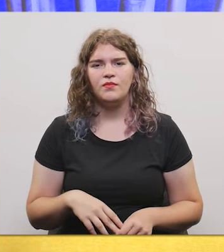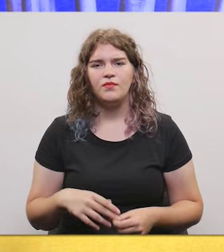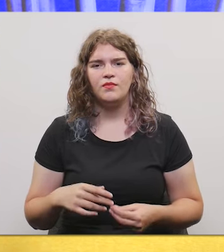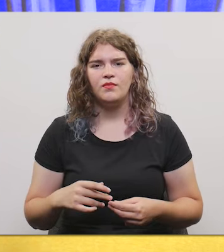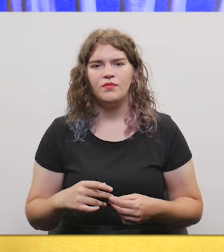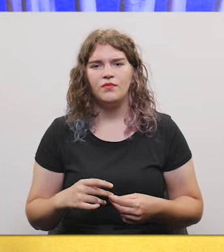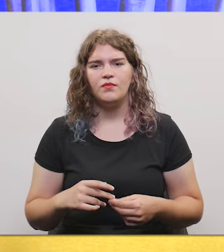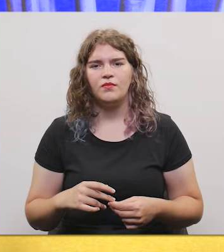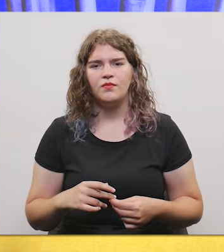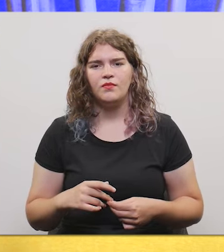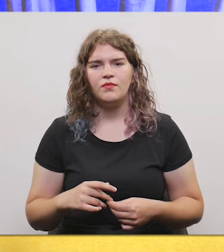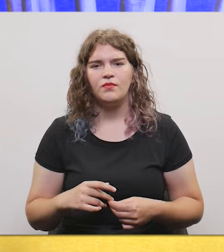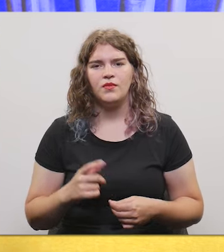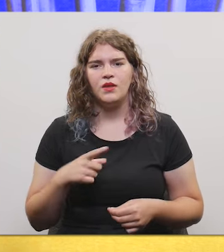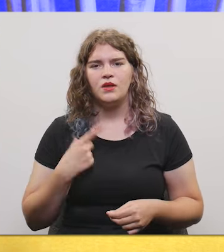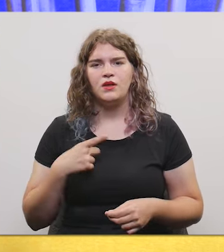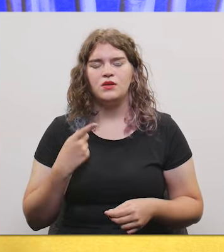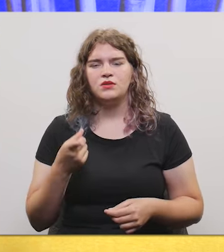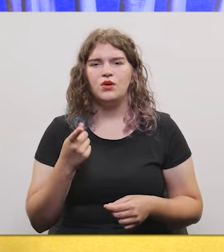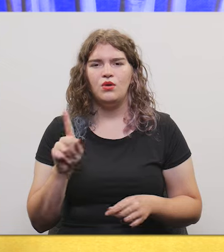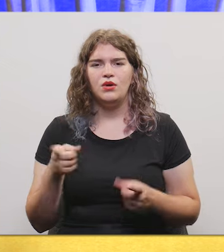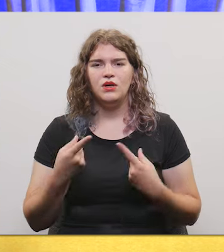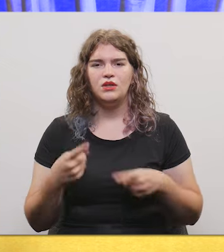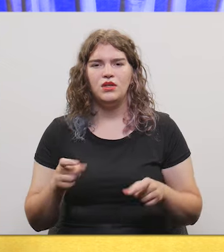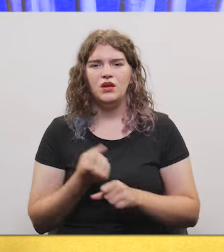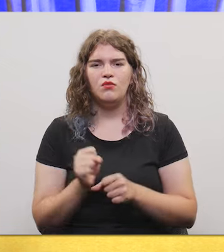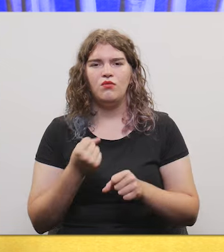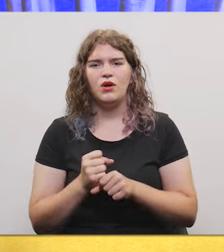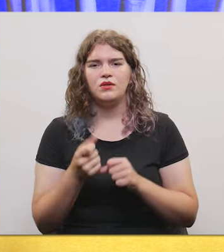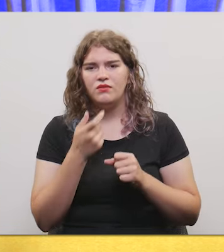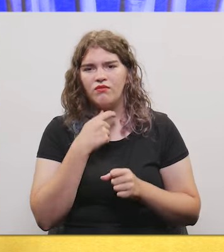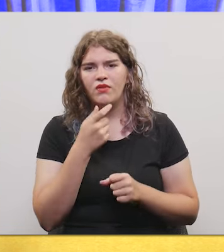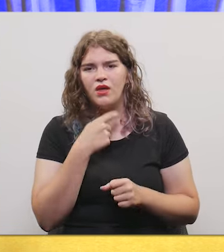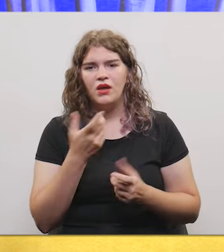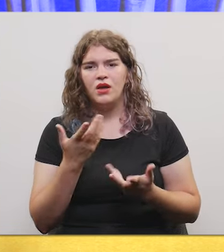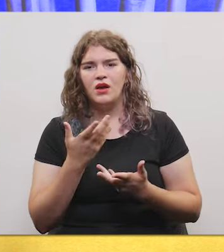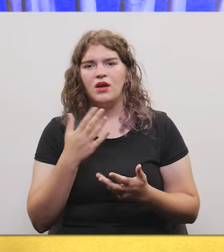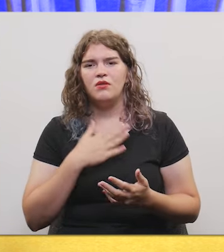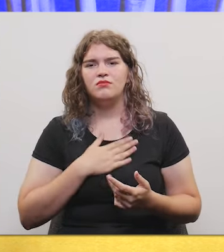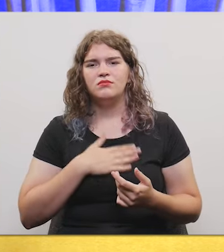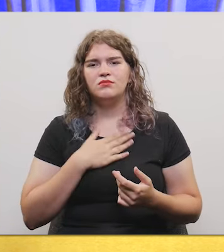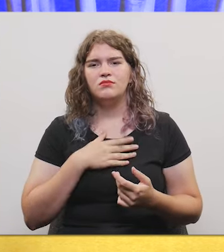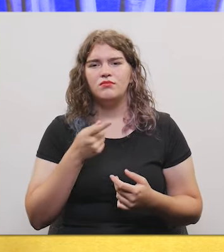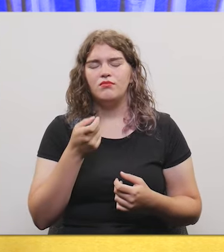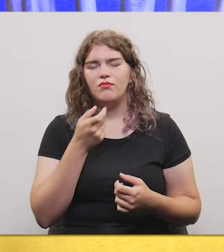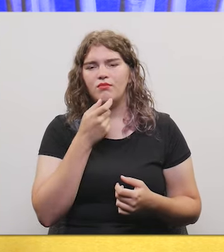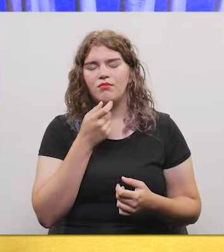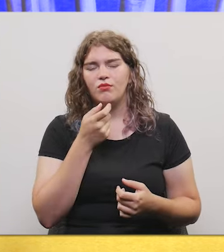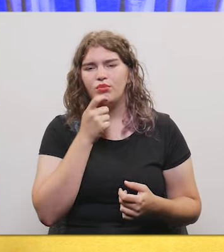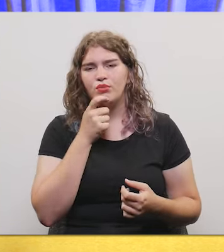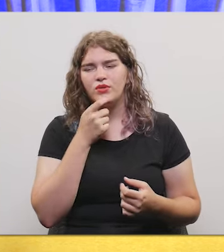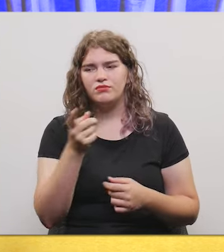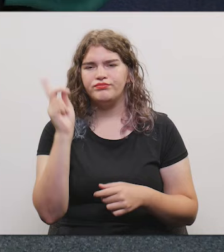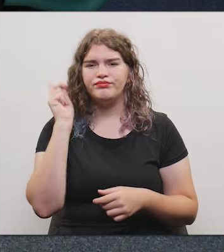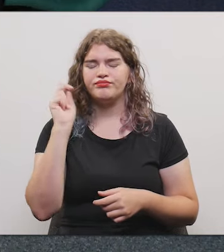mult și este o cântare foarte veche care era preferată a